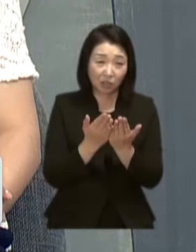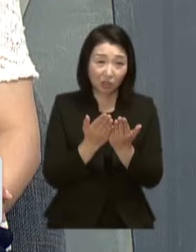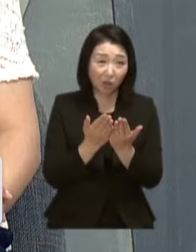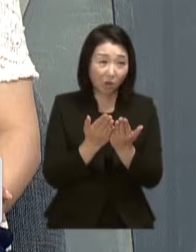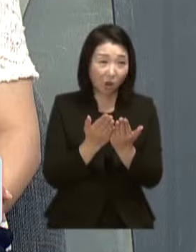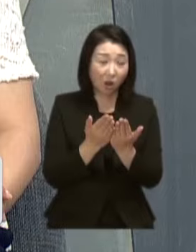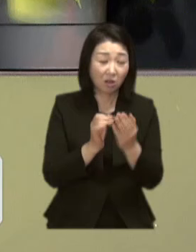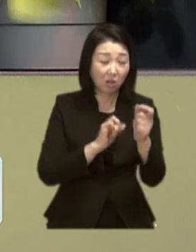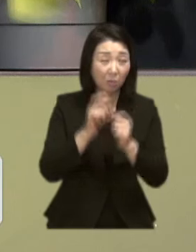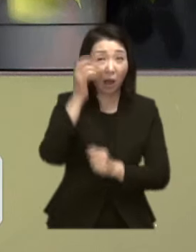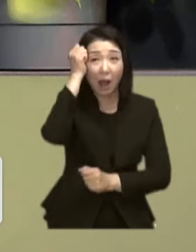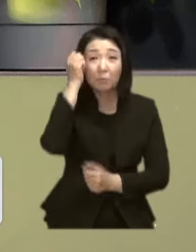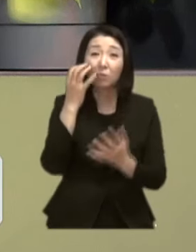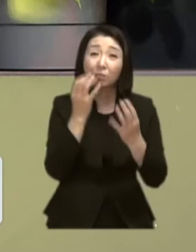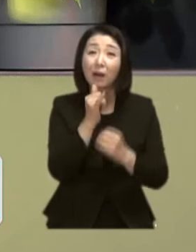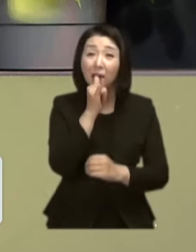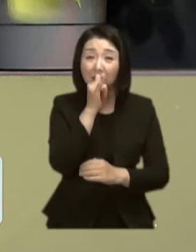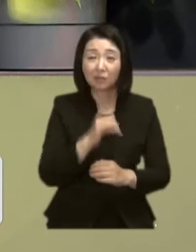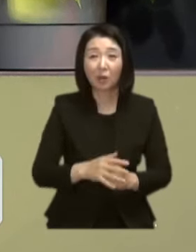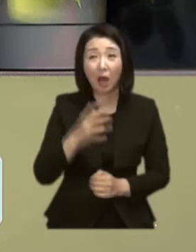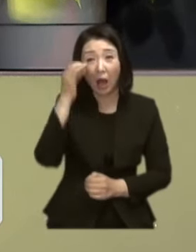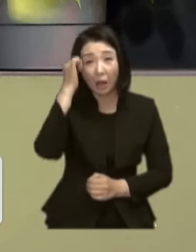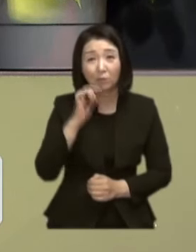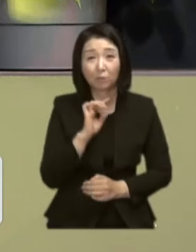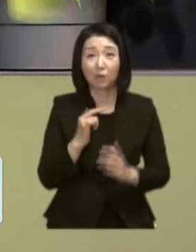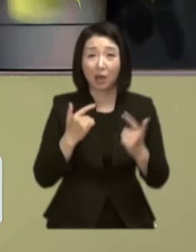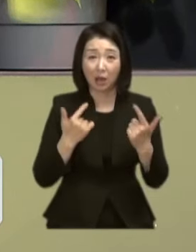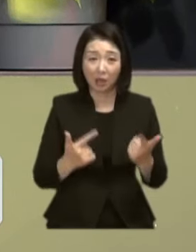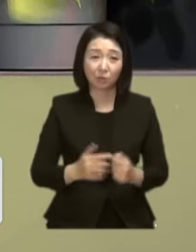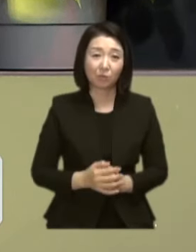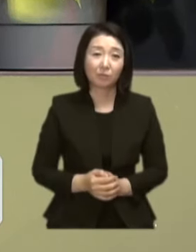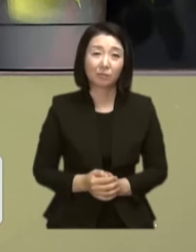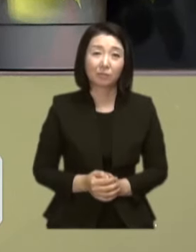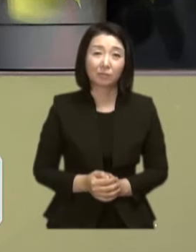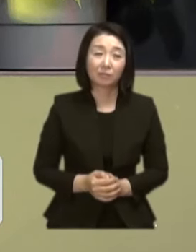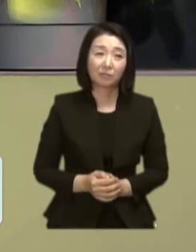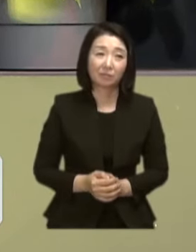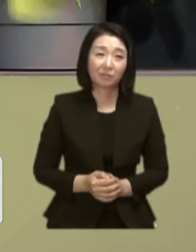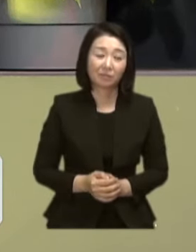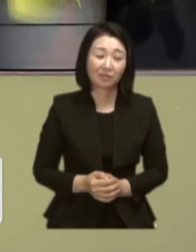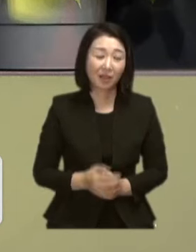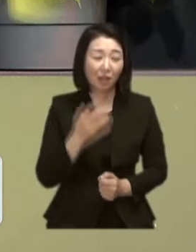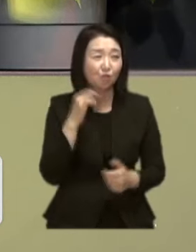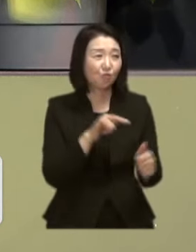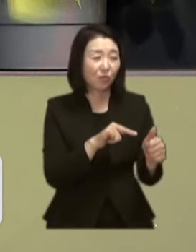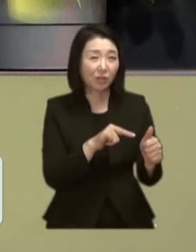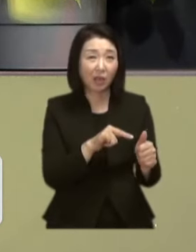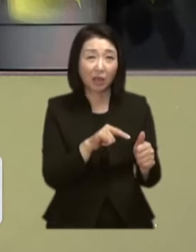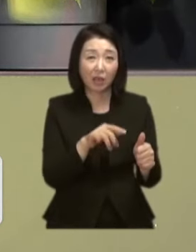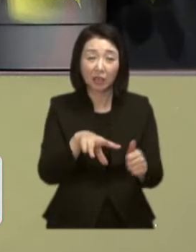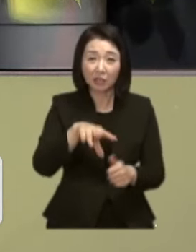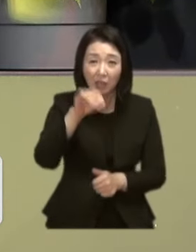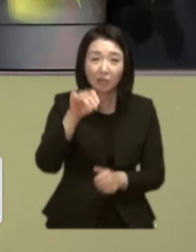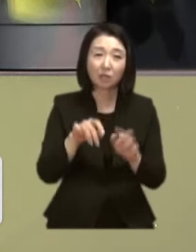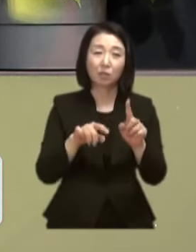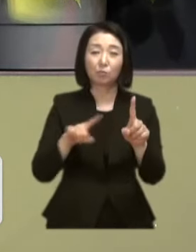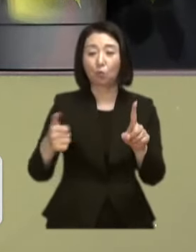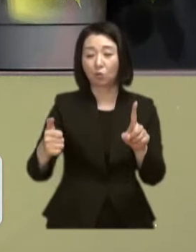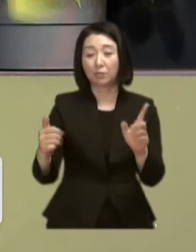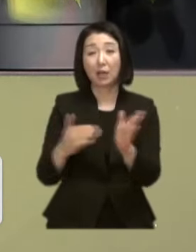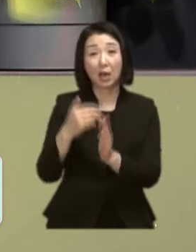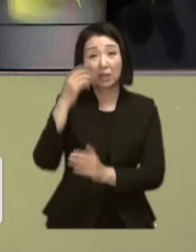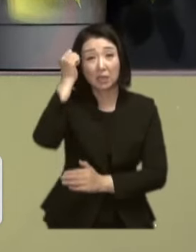아니고 암송만이 아니고 예를 들어서 저희 아이들 한 아이에게 창세기 1장부터 50장까지 다 외워요. 외우는 게 내용을요. 그래서